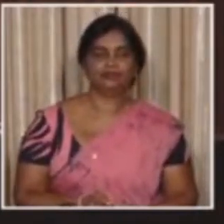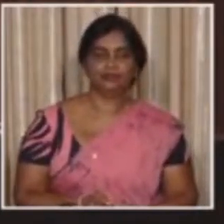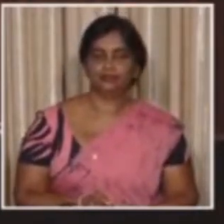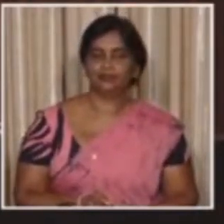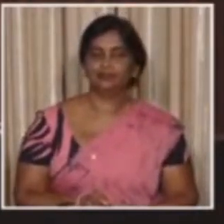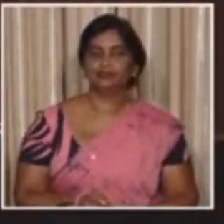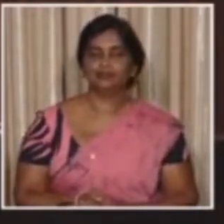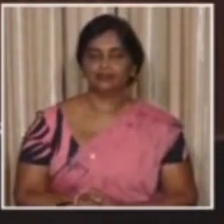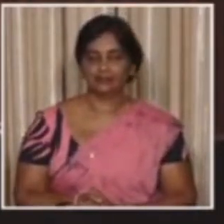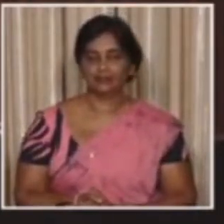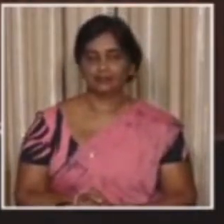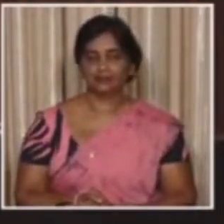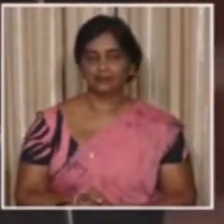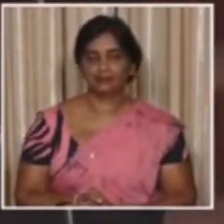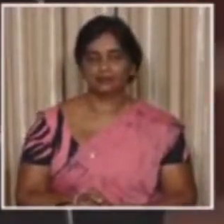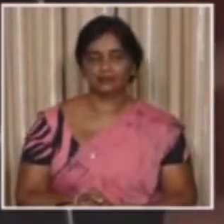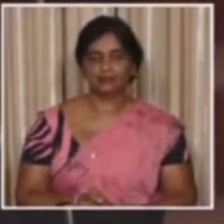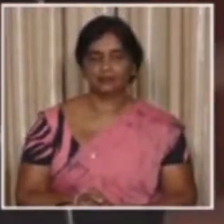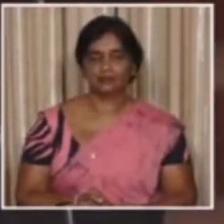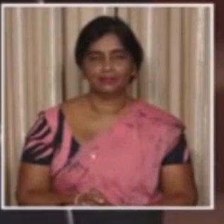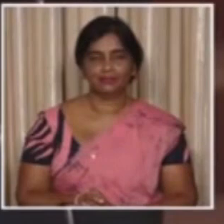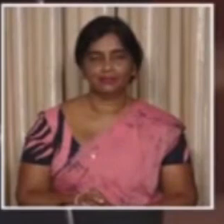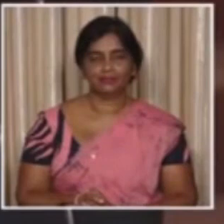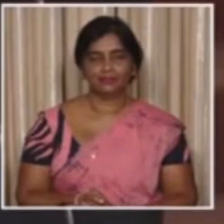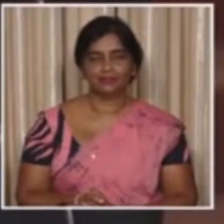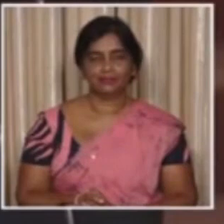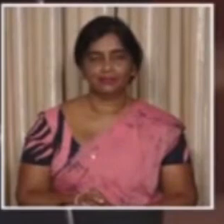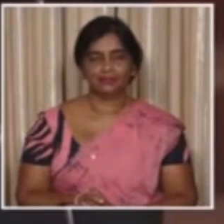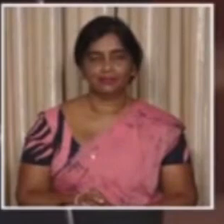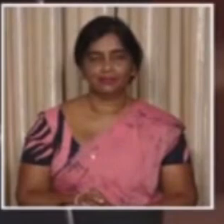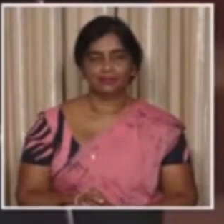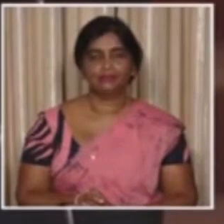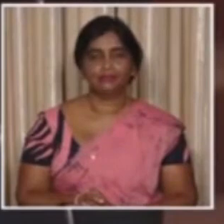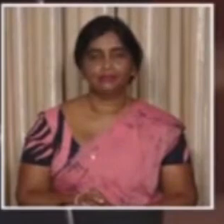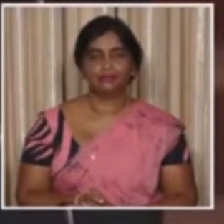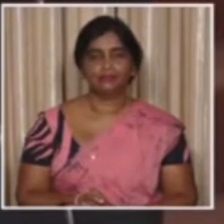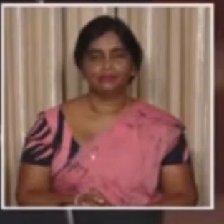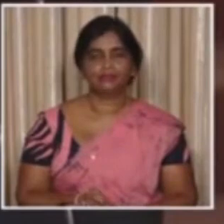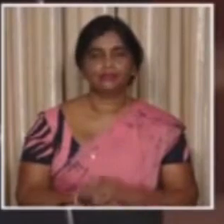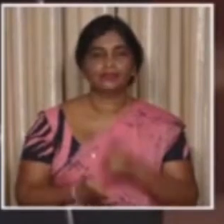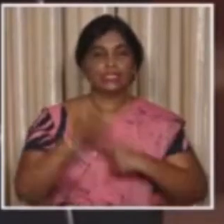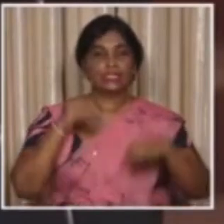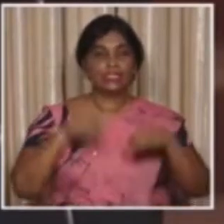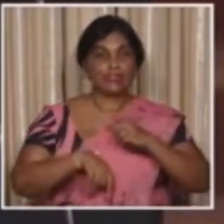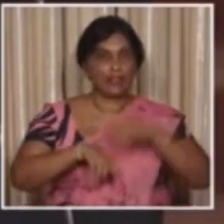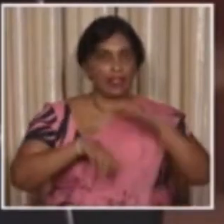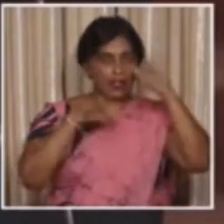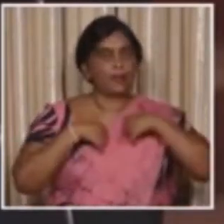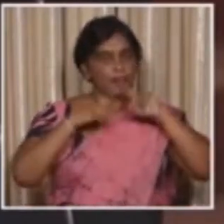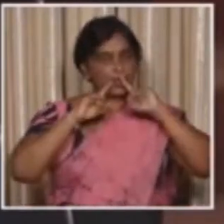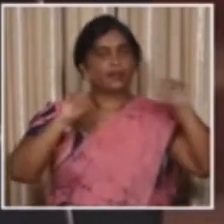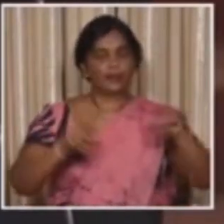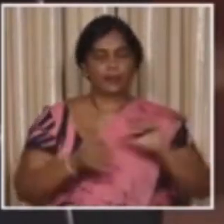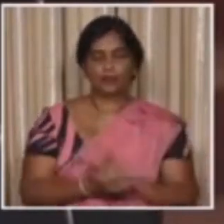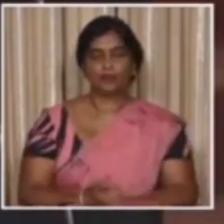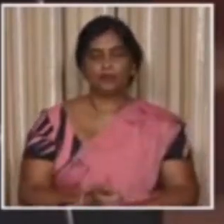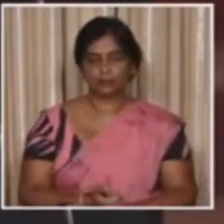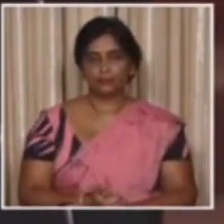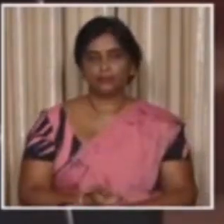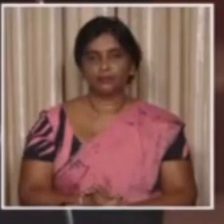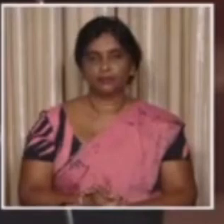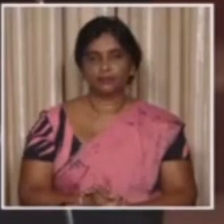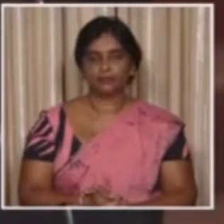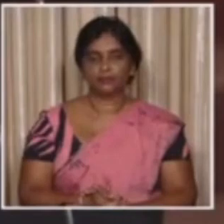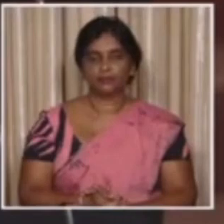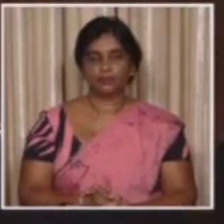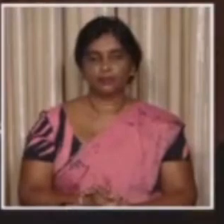මම 3 line විපයක් ඇරලා තියෙනවා. මම 3 line විපයක් ඇරලා තියෙනවා. චන්ද දෙන වෙලාවට එන්න කියලා. එච්චරයි. 3 line විපයක් ඇරලා තියෙනවා. හරි විවාදයක්